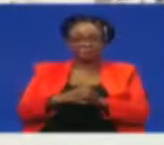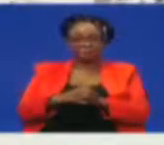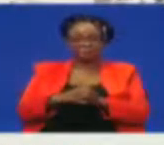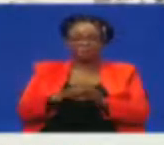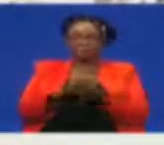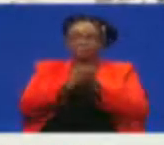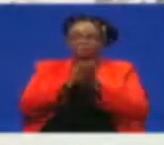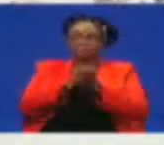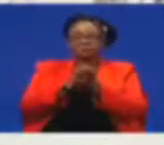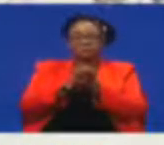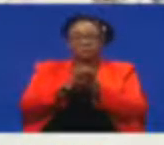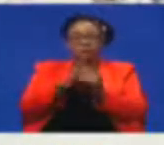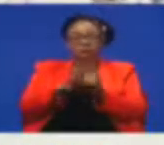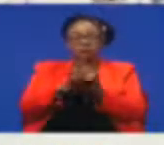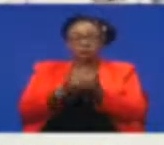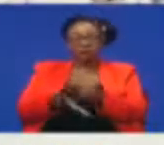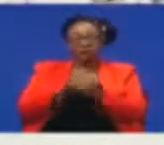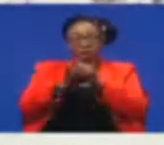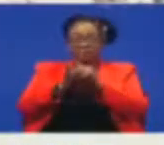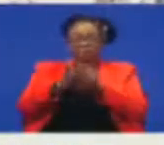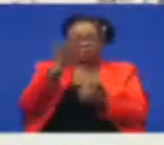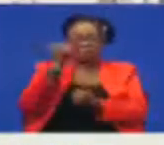imetusaidia. Maana yake